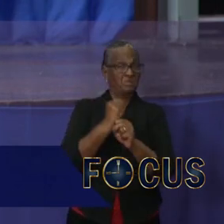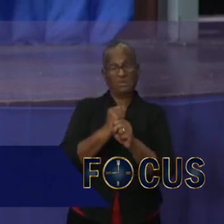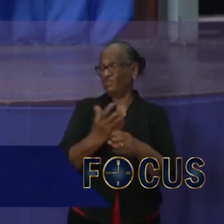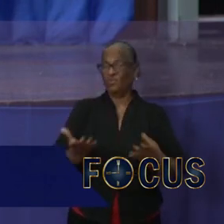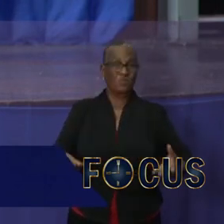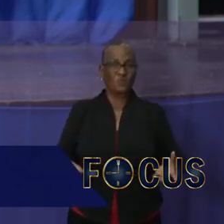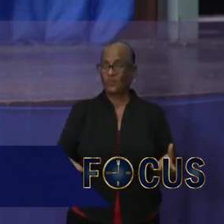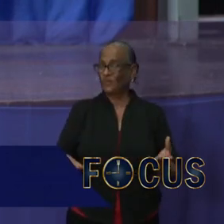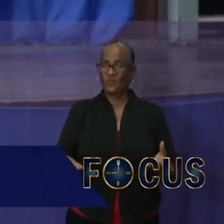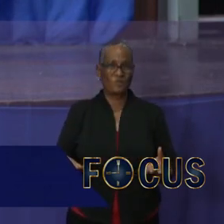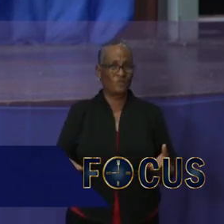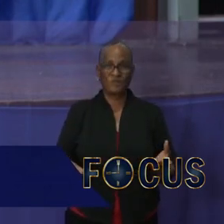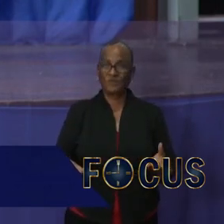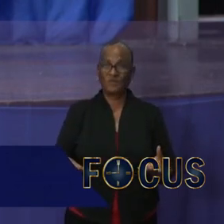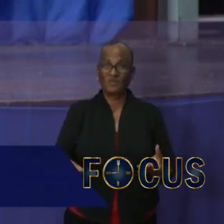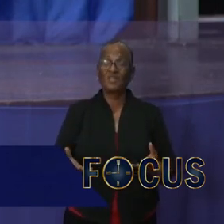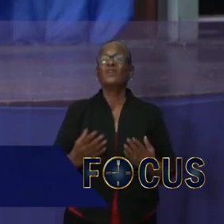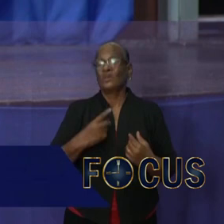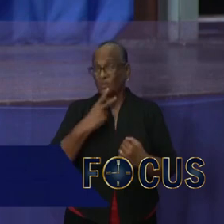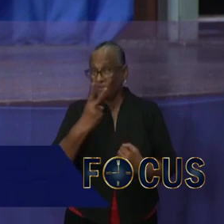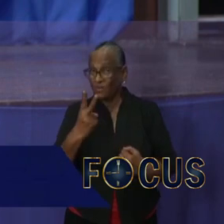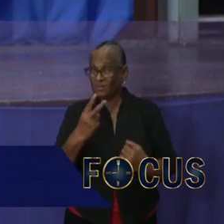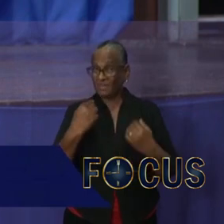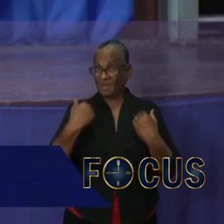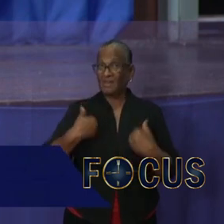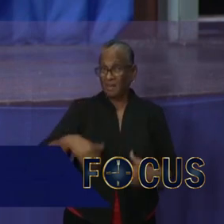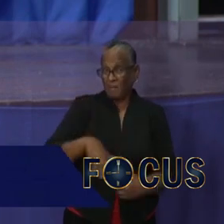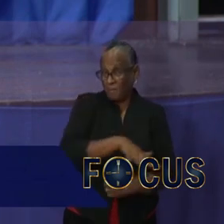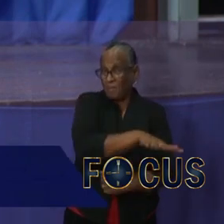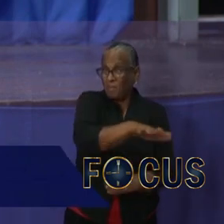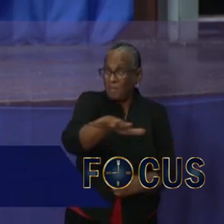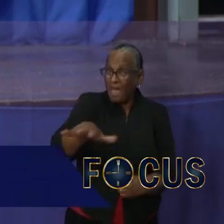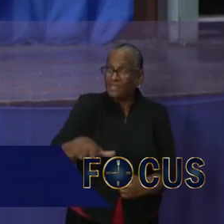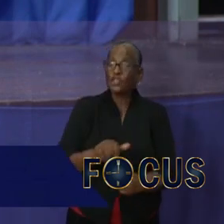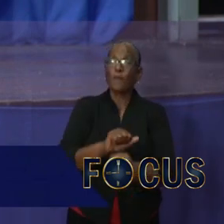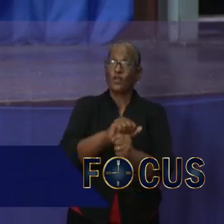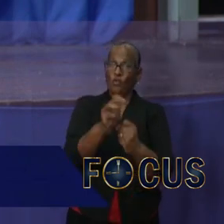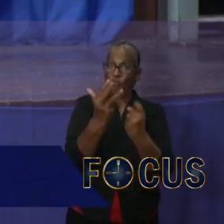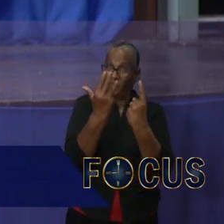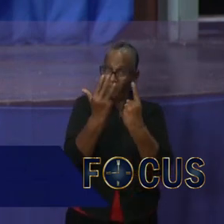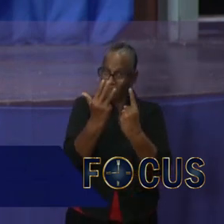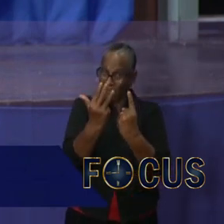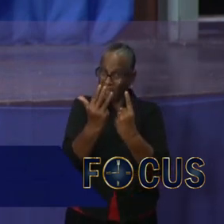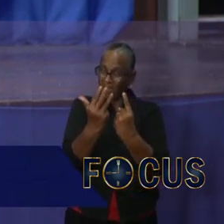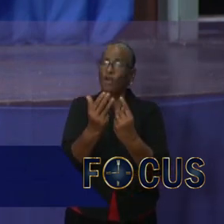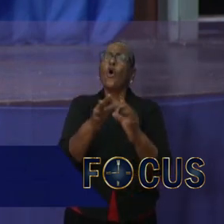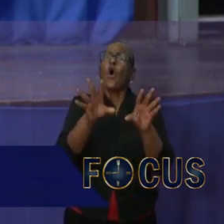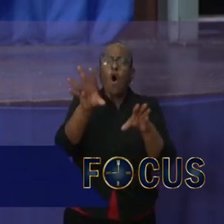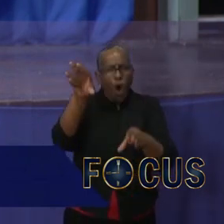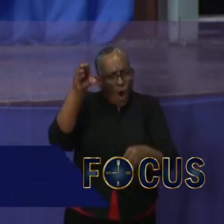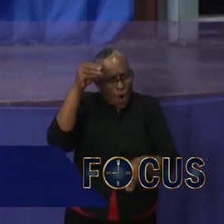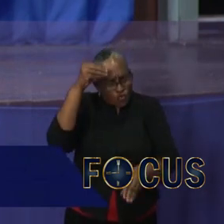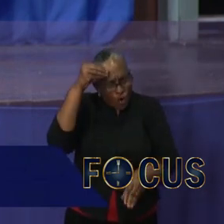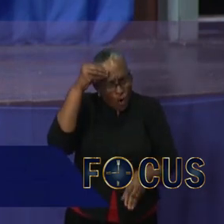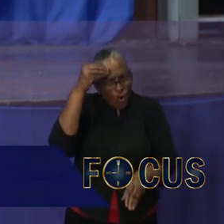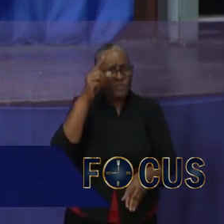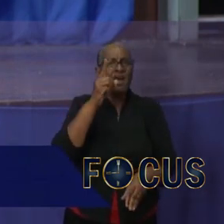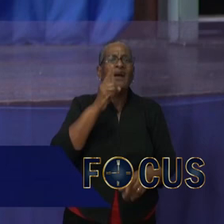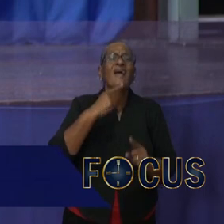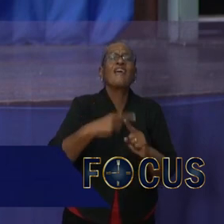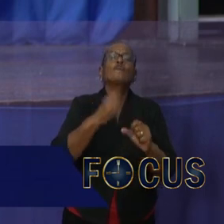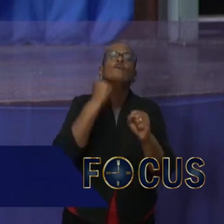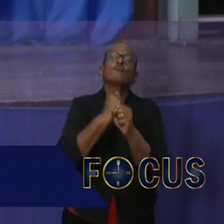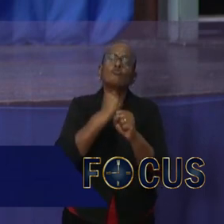we verzoeken de gemeenschap om de COVID-maatregelen in acht te nemen, zodat wij